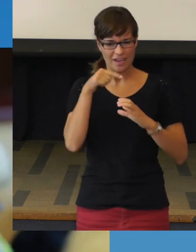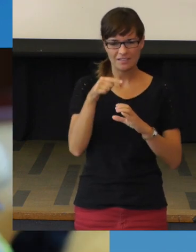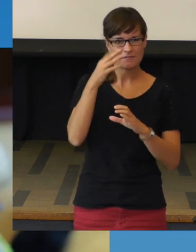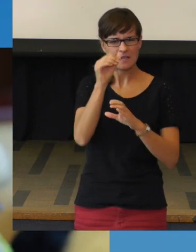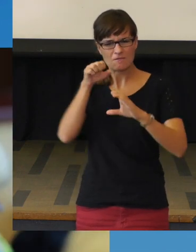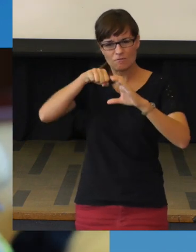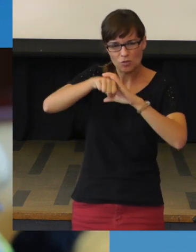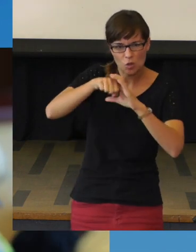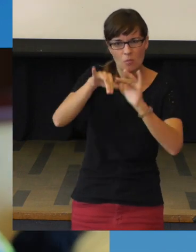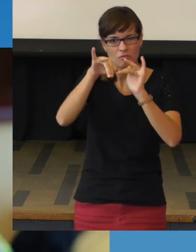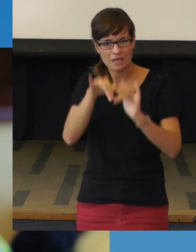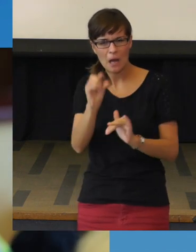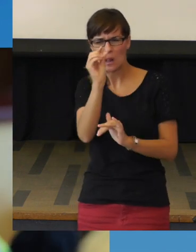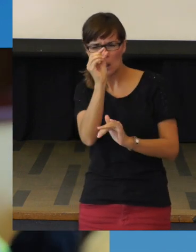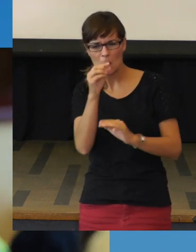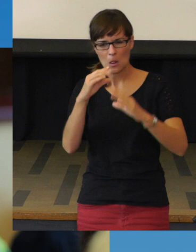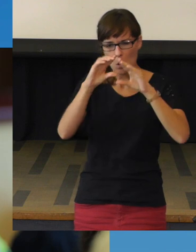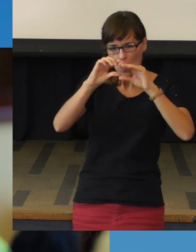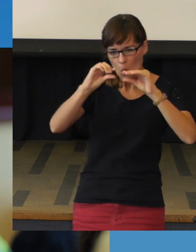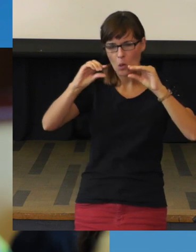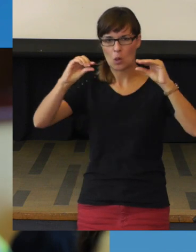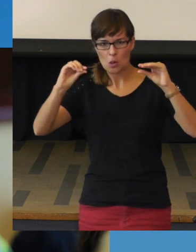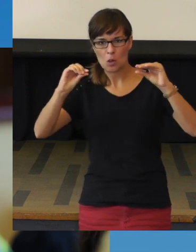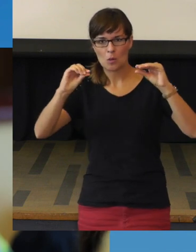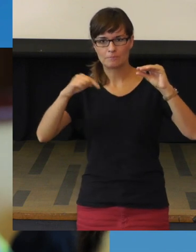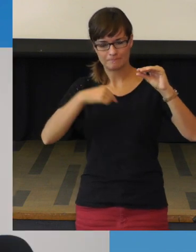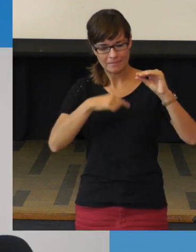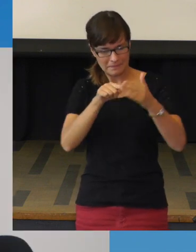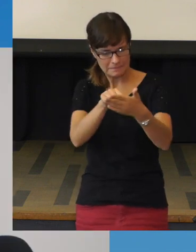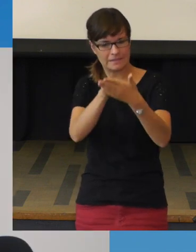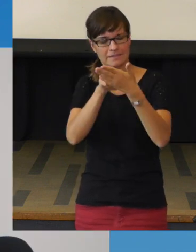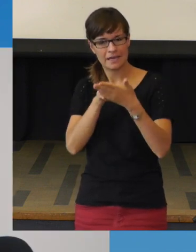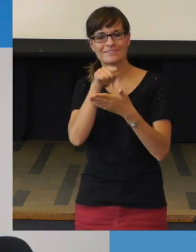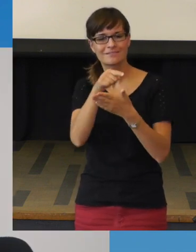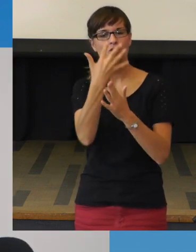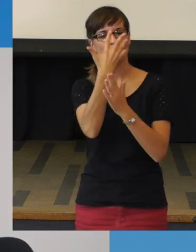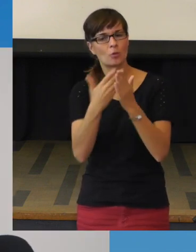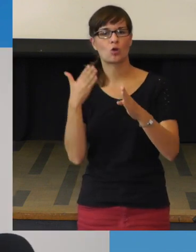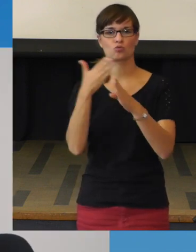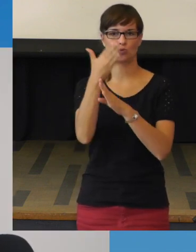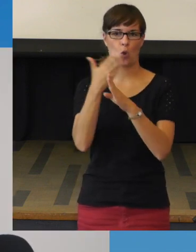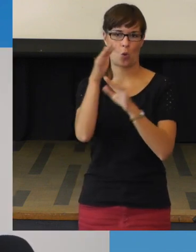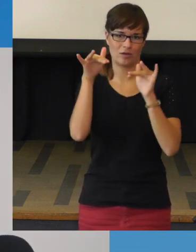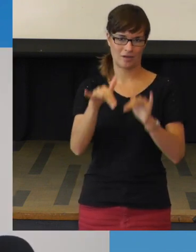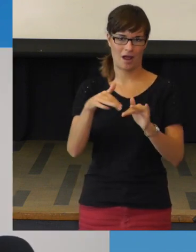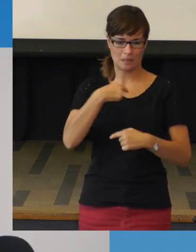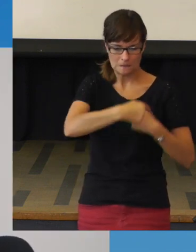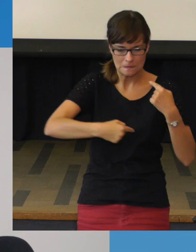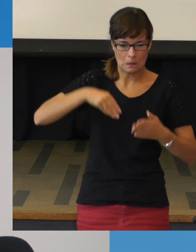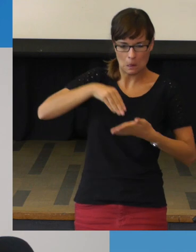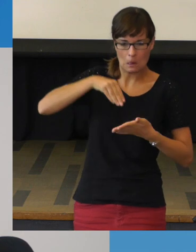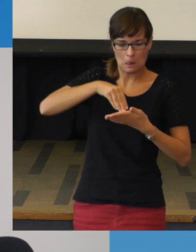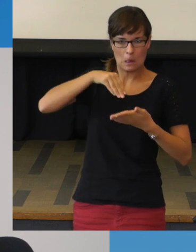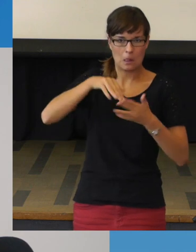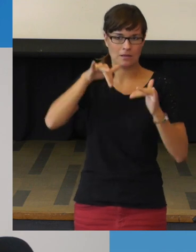eine also man sieht das auf diesen MRT-Bildern, dass dort dann eine Durchblutungsstörung vorhanden ist. Dies hat eine relativ